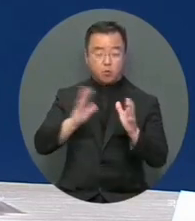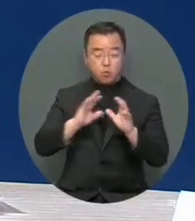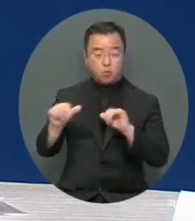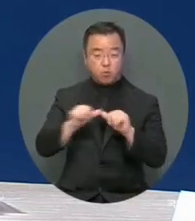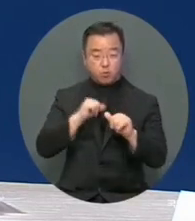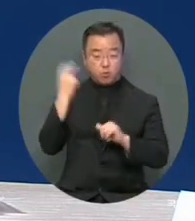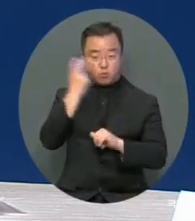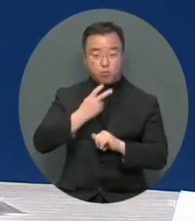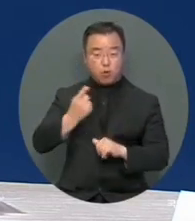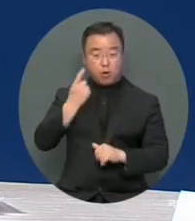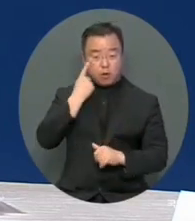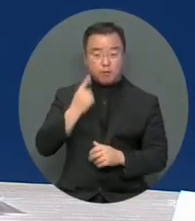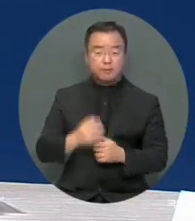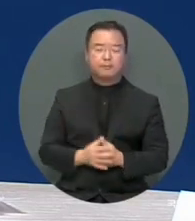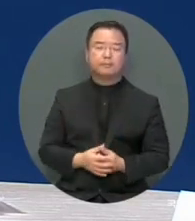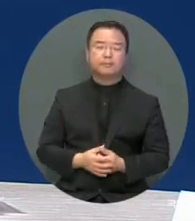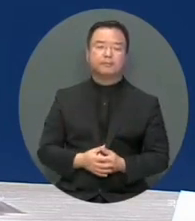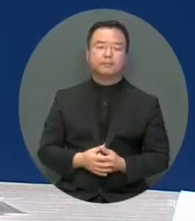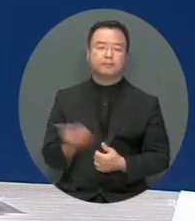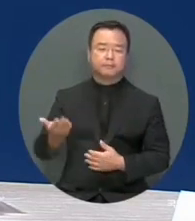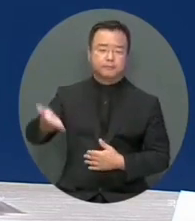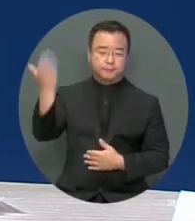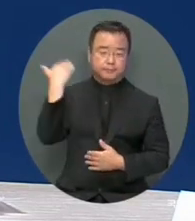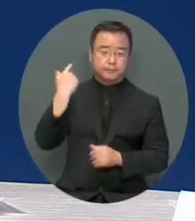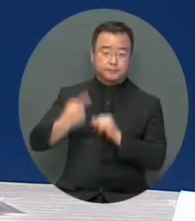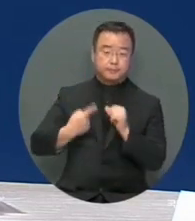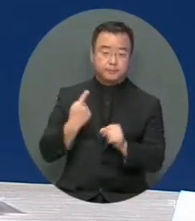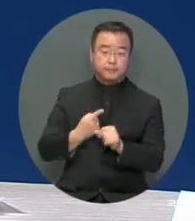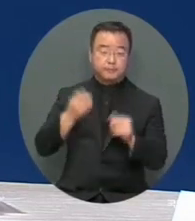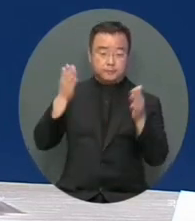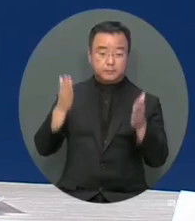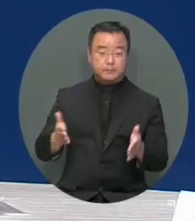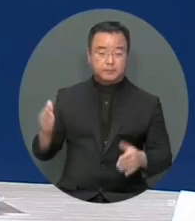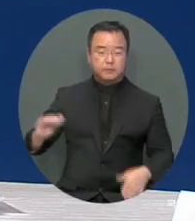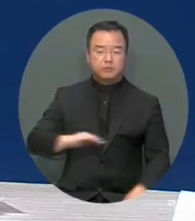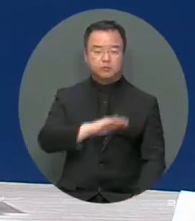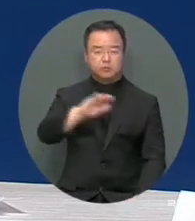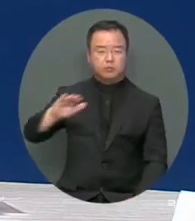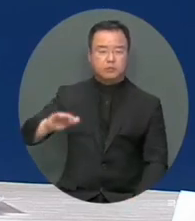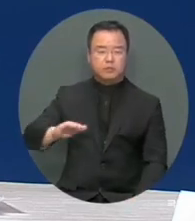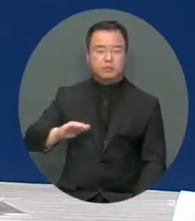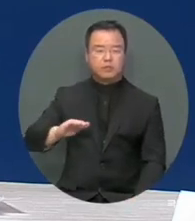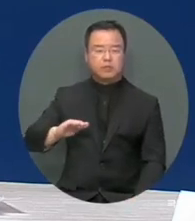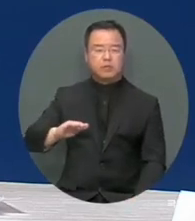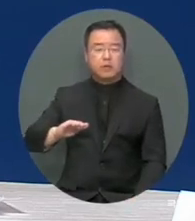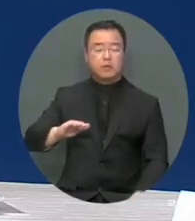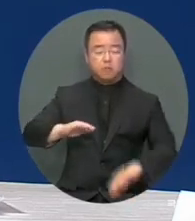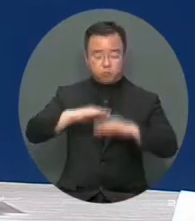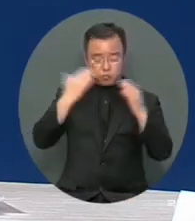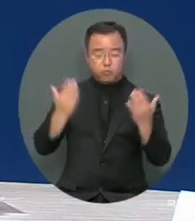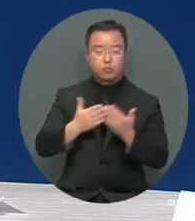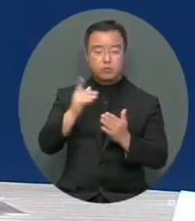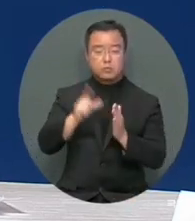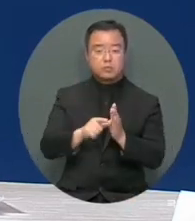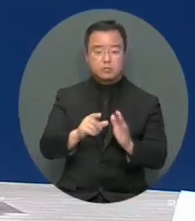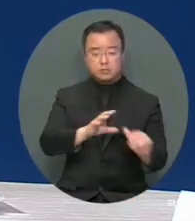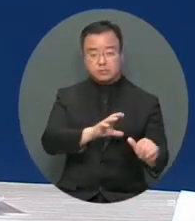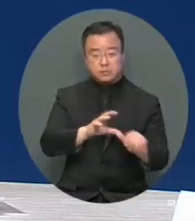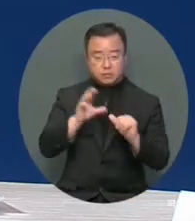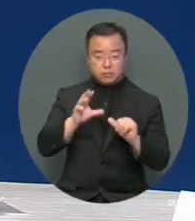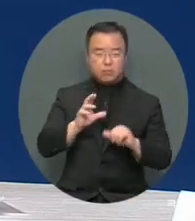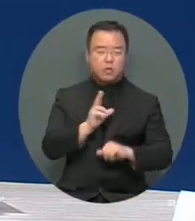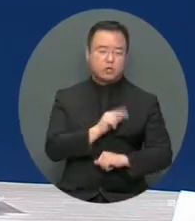있었습니다. 지난 1년 우리는 할 수 있는 수단을 총동원해서